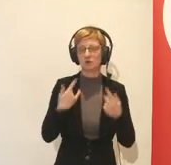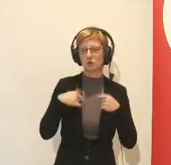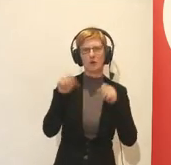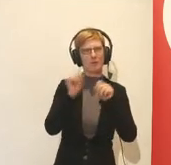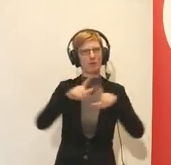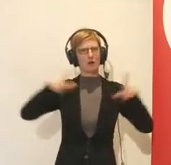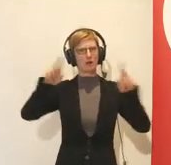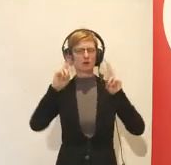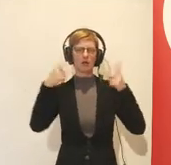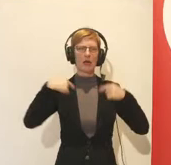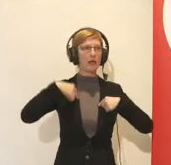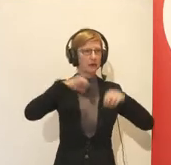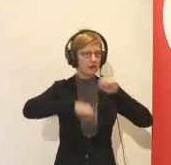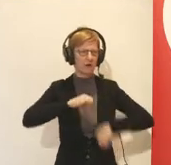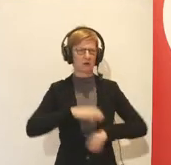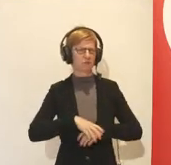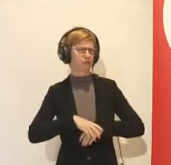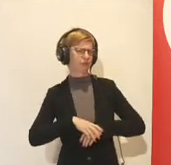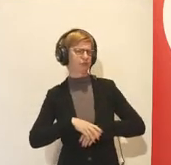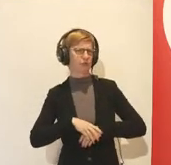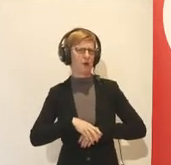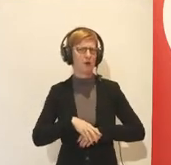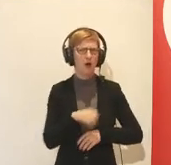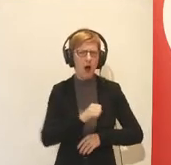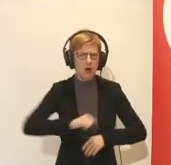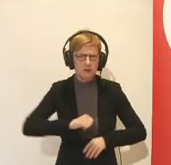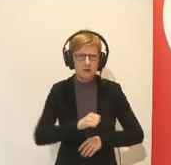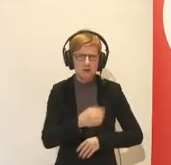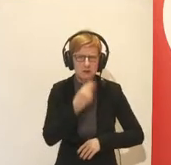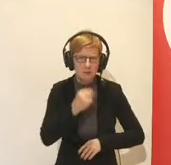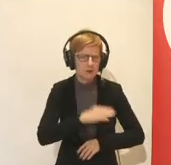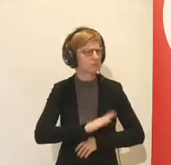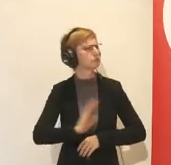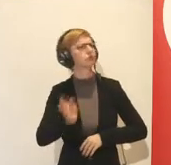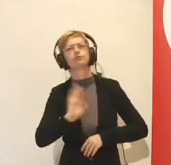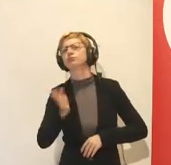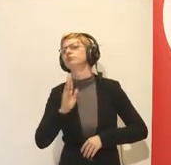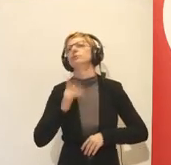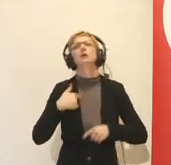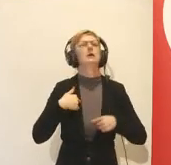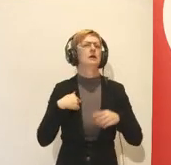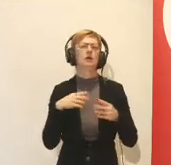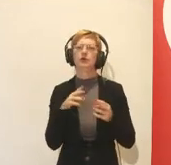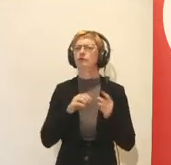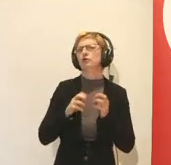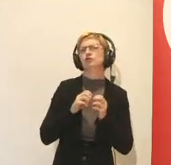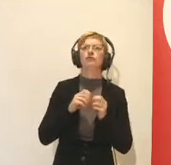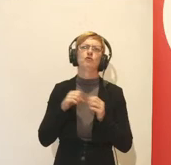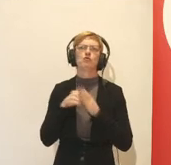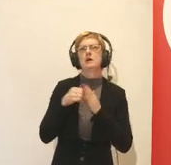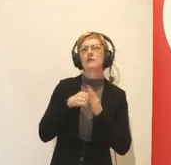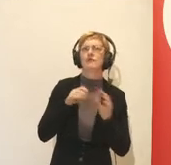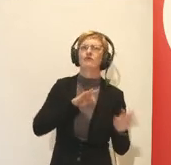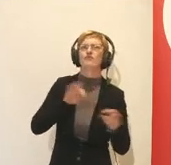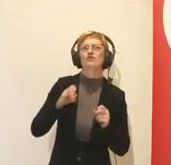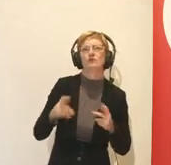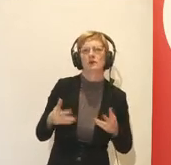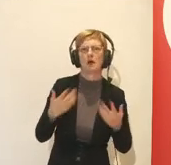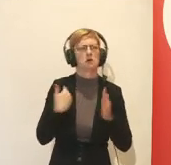ja geweitete antisemiten sondern als die die scheinbar für die verschwörung kämpfen und damit wird es halt auch alles gerechtfertigt